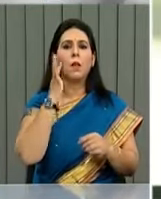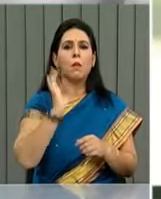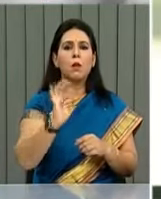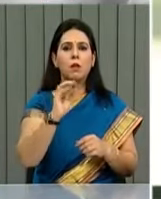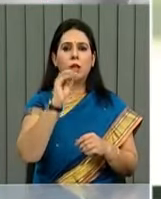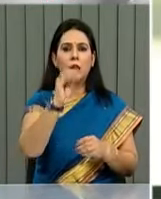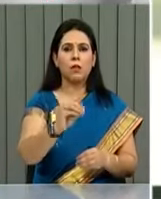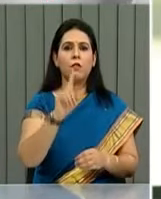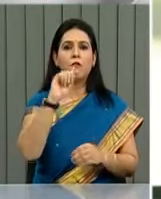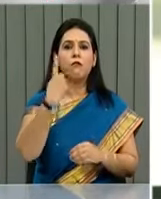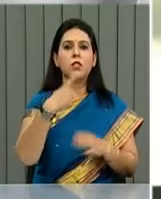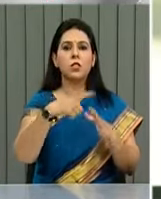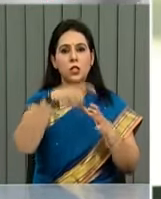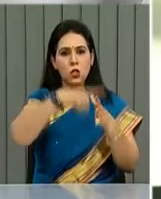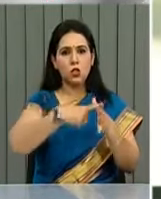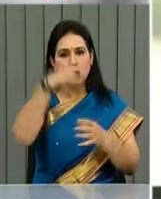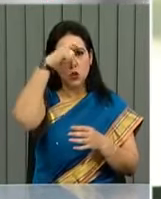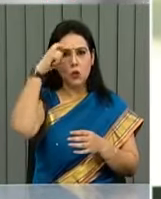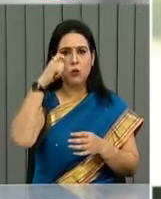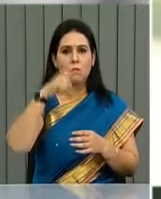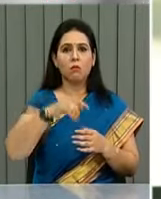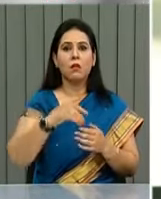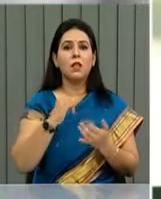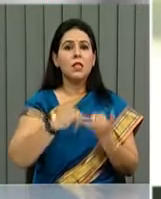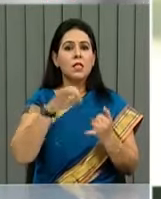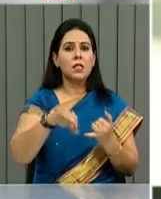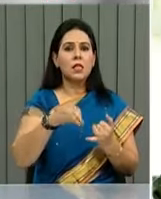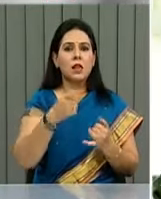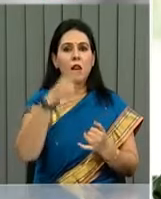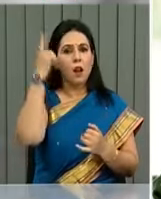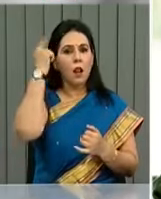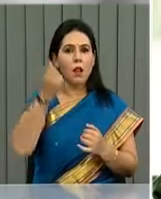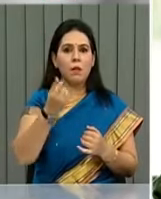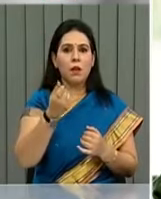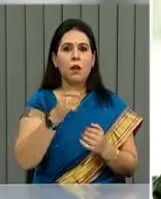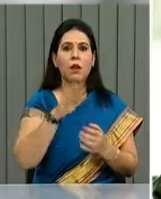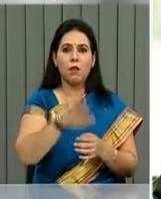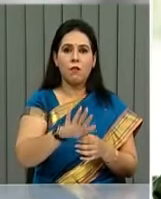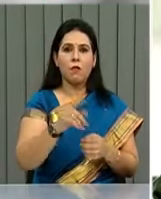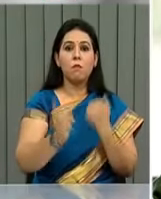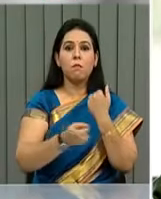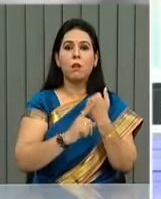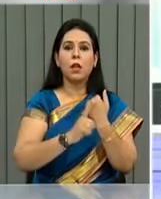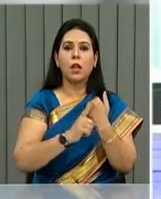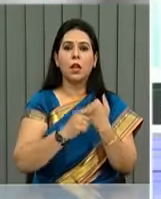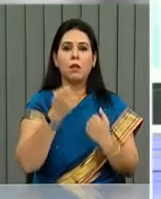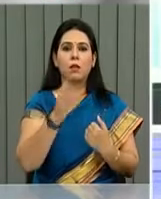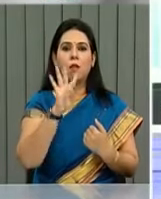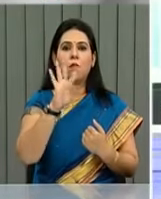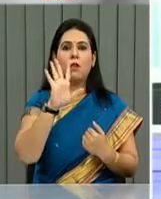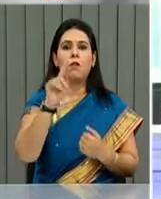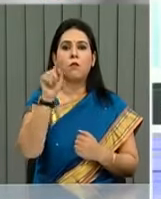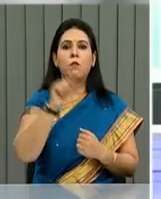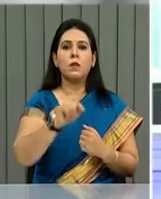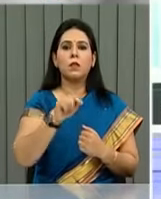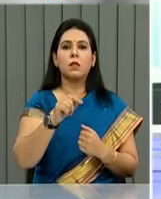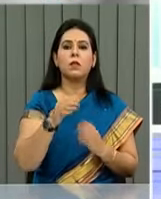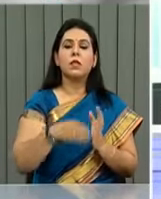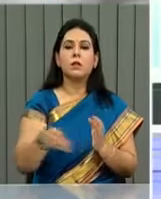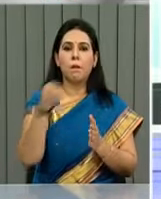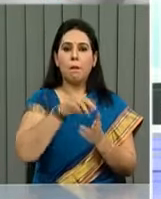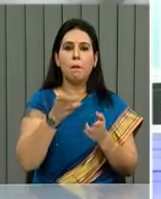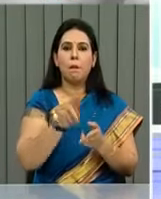से कि स्थानीय कालाधन जिन लोगों के पास है वो पेनल्टी देकर 45% देकर उसको सिस्टम में